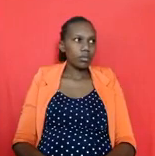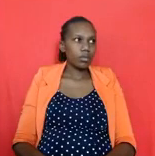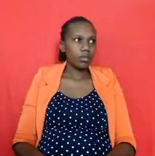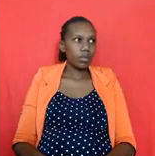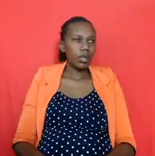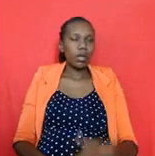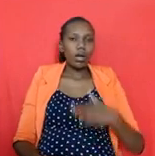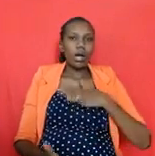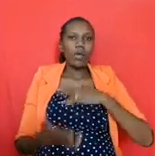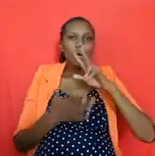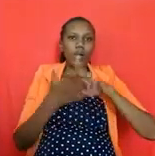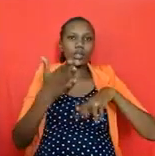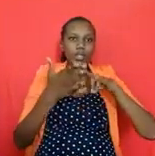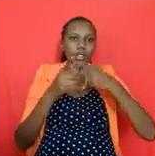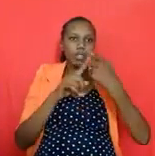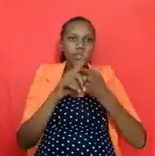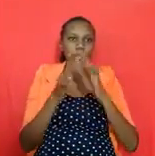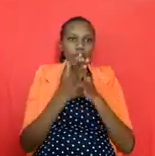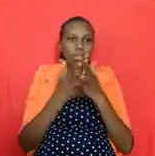thomo tũkũrĩona thĩinĩ wa